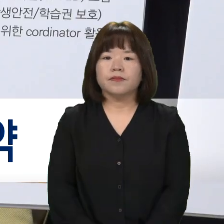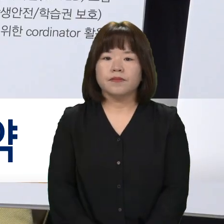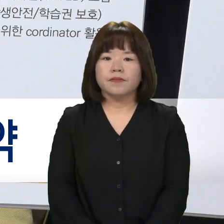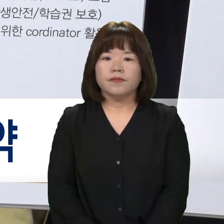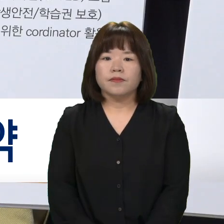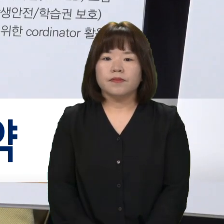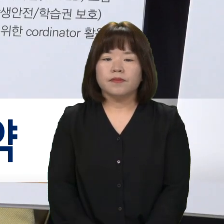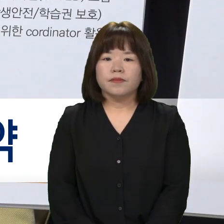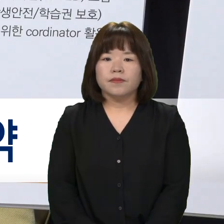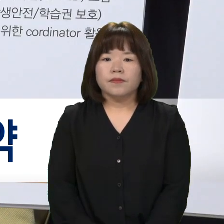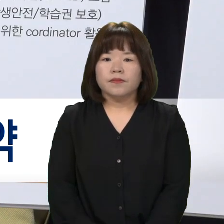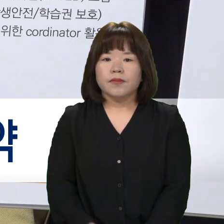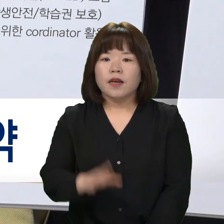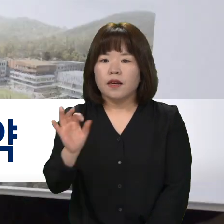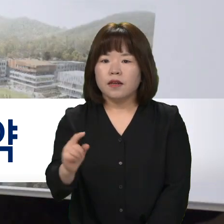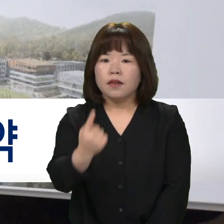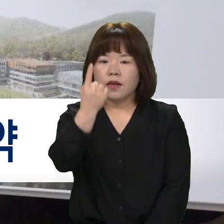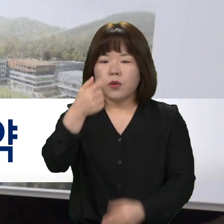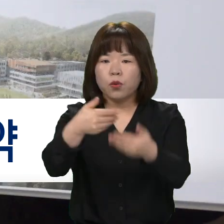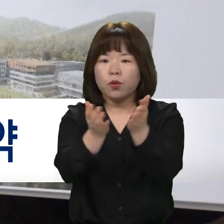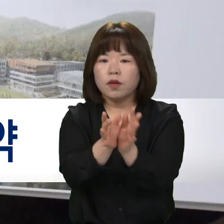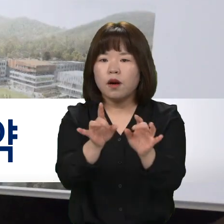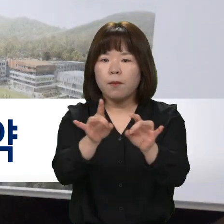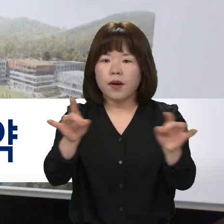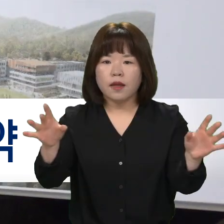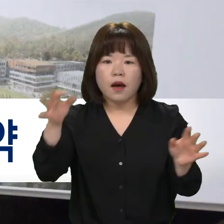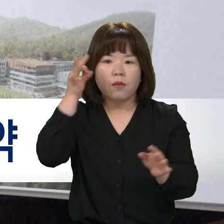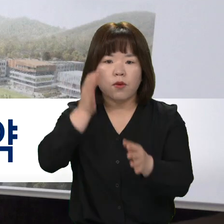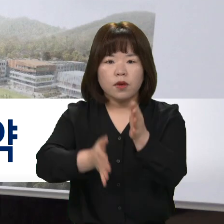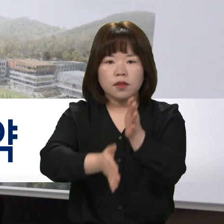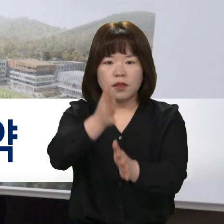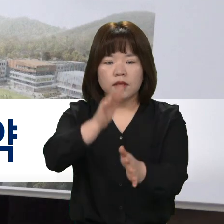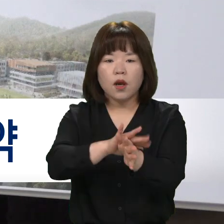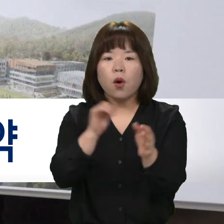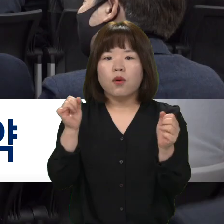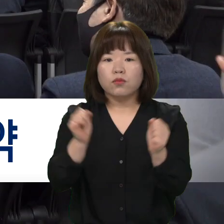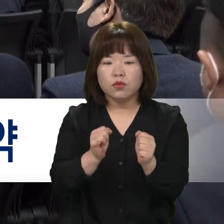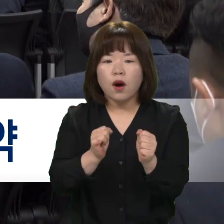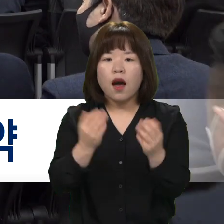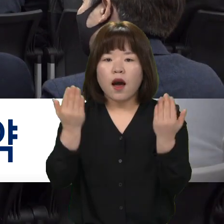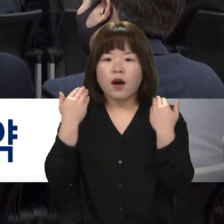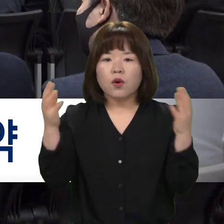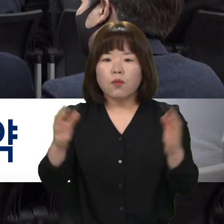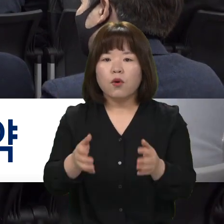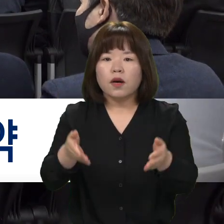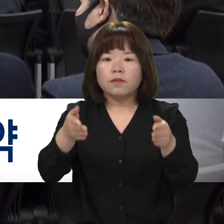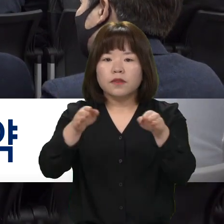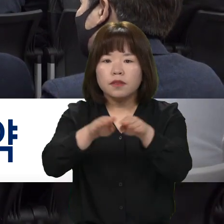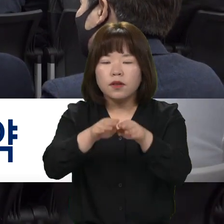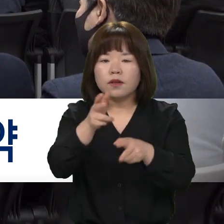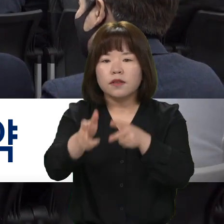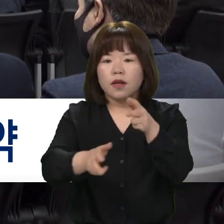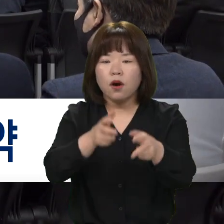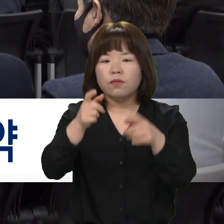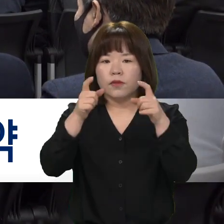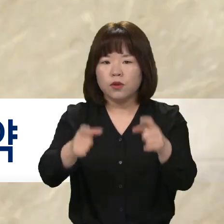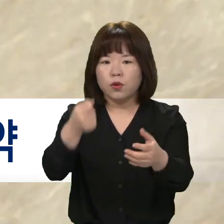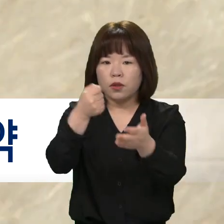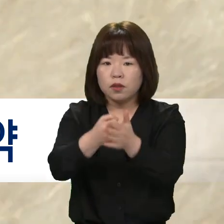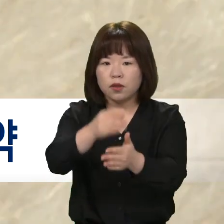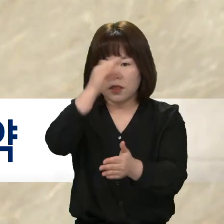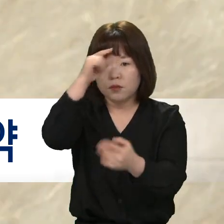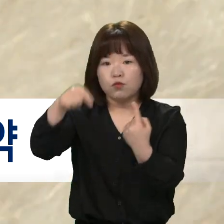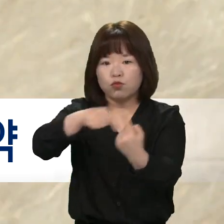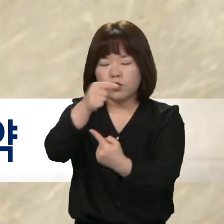시설의 새로운 모델입니다 이번 협약으로 각 기관은 포항시를 경상북도 학교 복합시설 사업 선도지구로